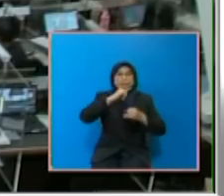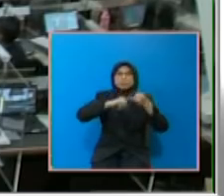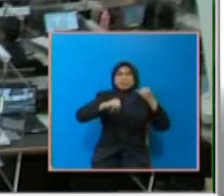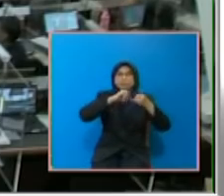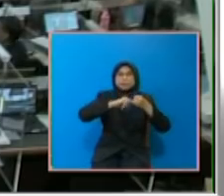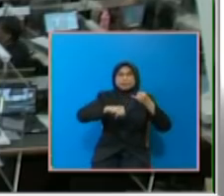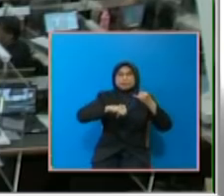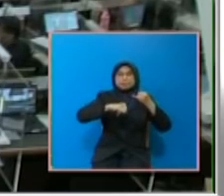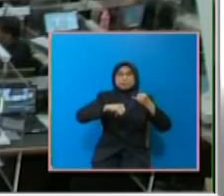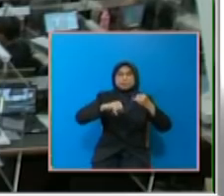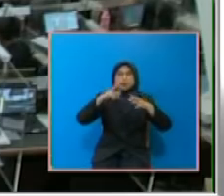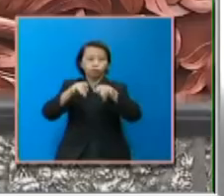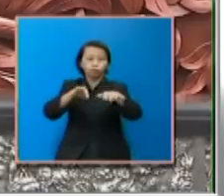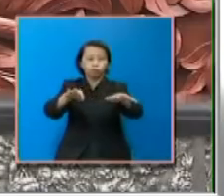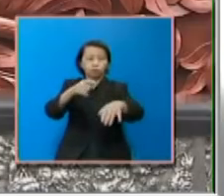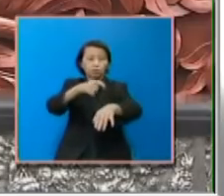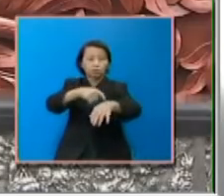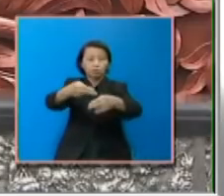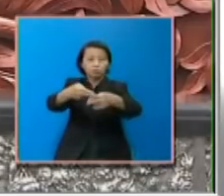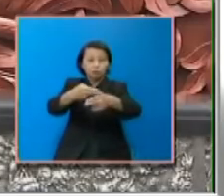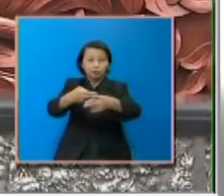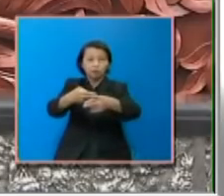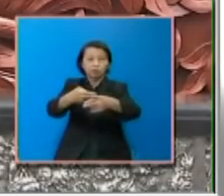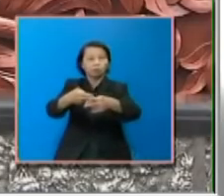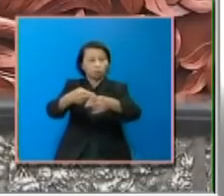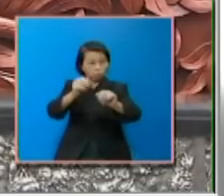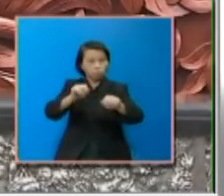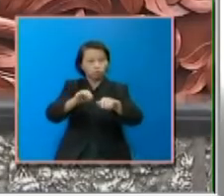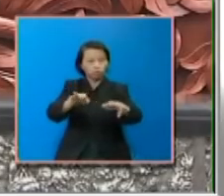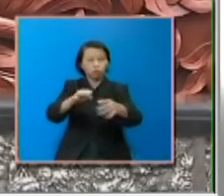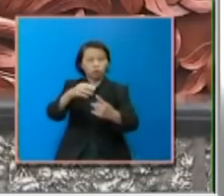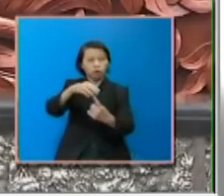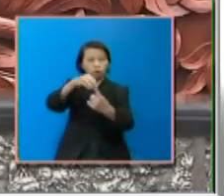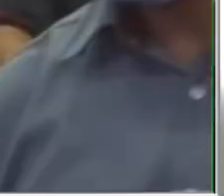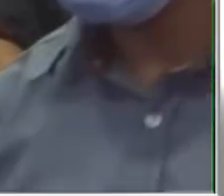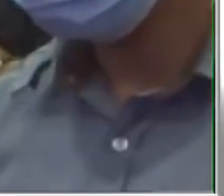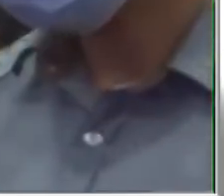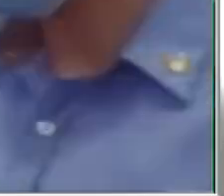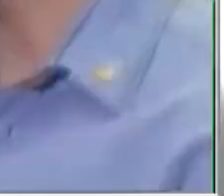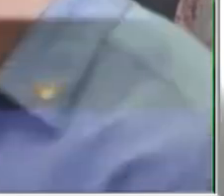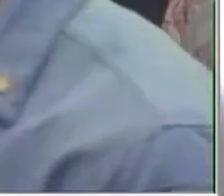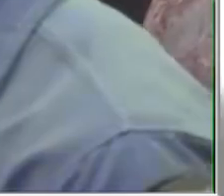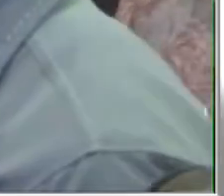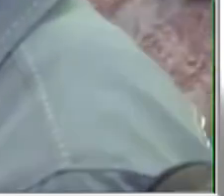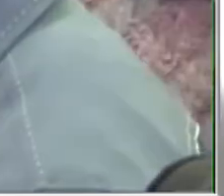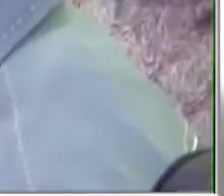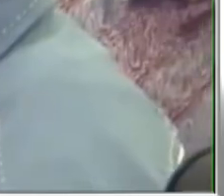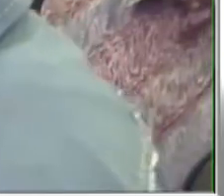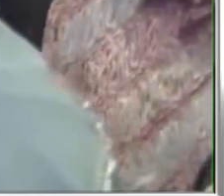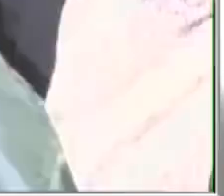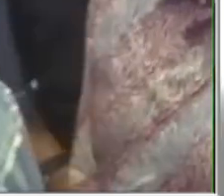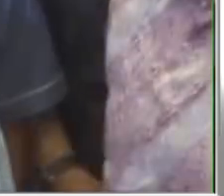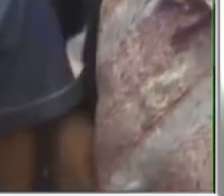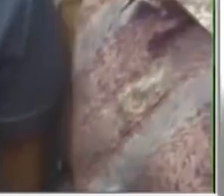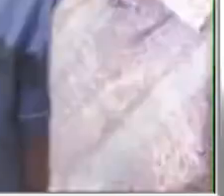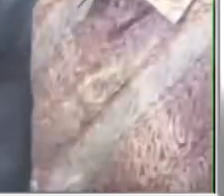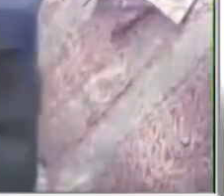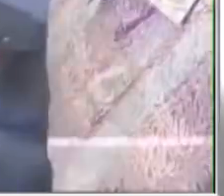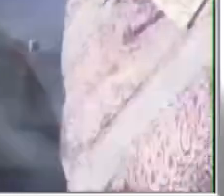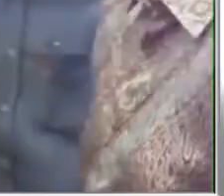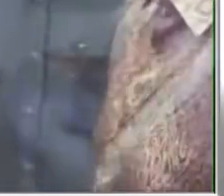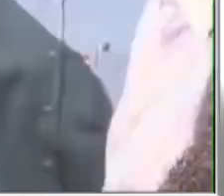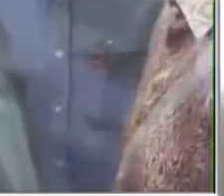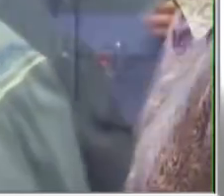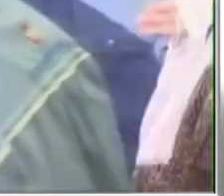加剧了大家对于这个政府的这个不满。不过最重要的还是穆尤丁政府他是拒